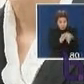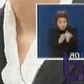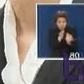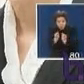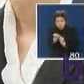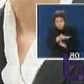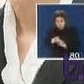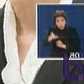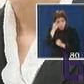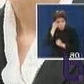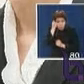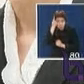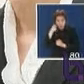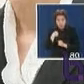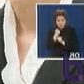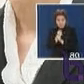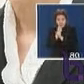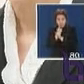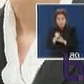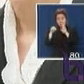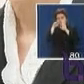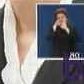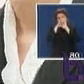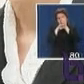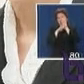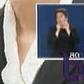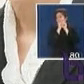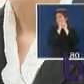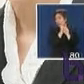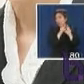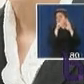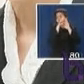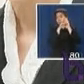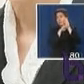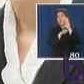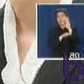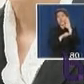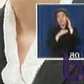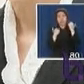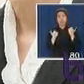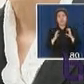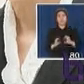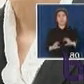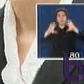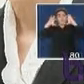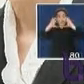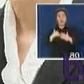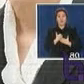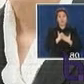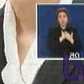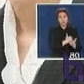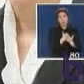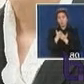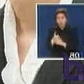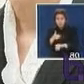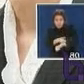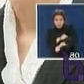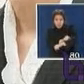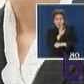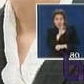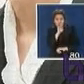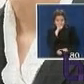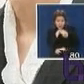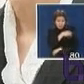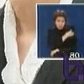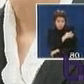การตามมติที่ประชุมอย่างเคร่งครัดโดยหลักแล้วรัฐบาลจะเป็นผู้ให้การสนับสนุนการปฏิบัติงานของกรุงเทพมห